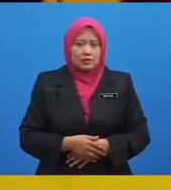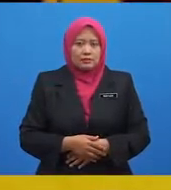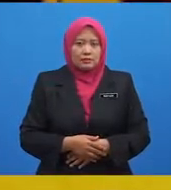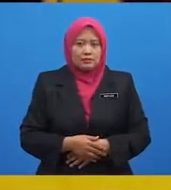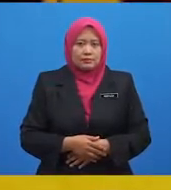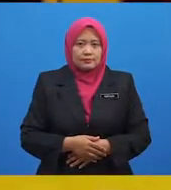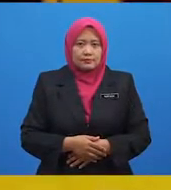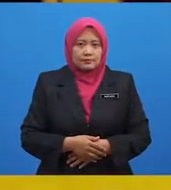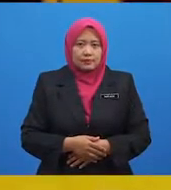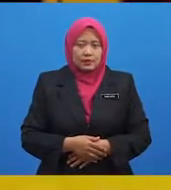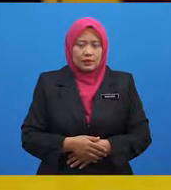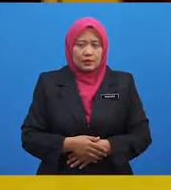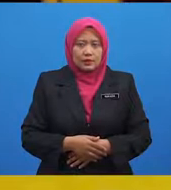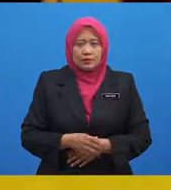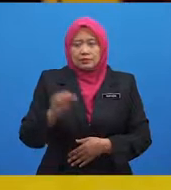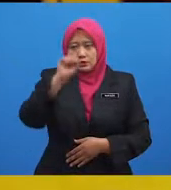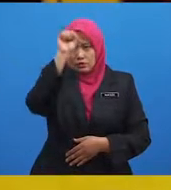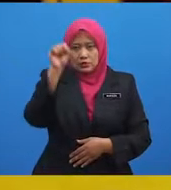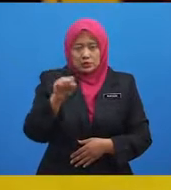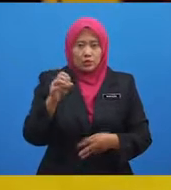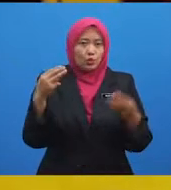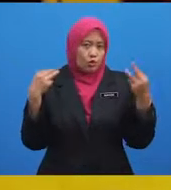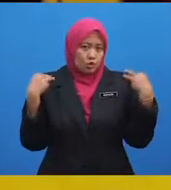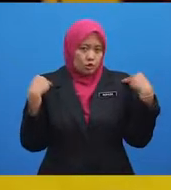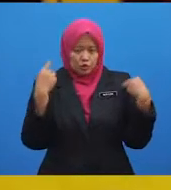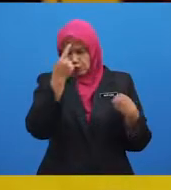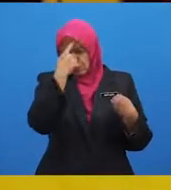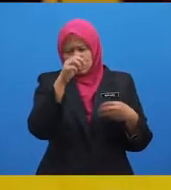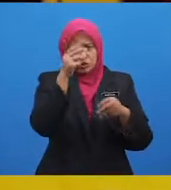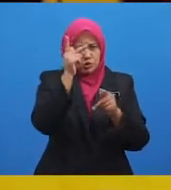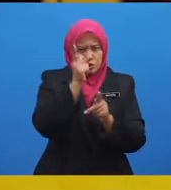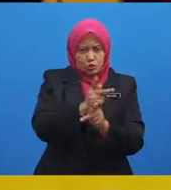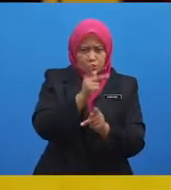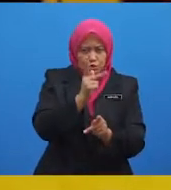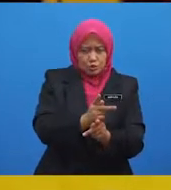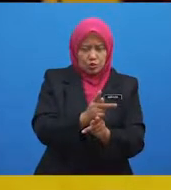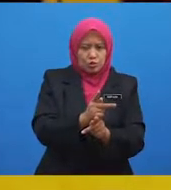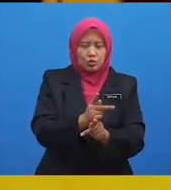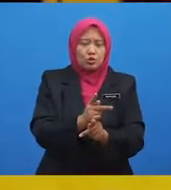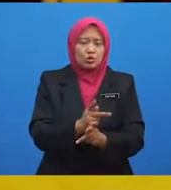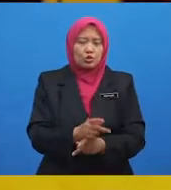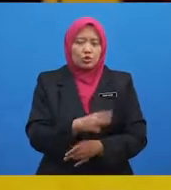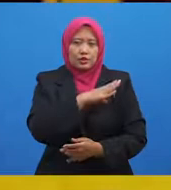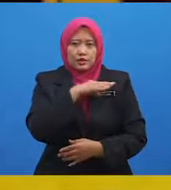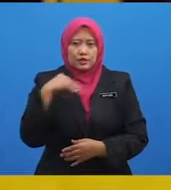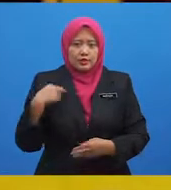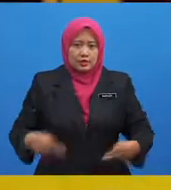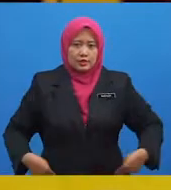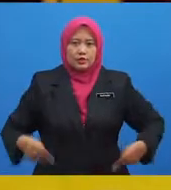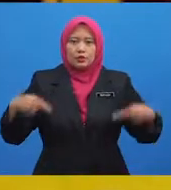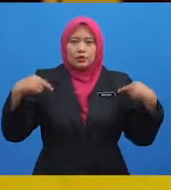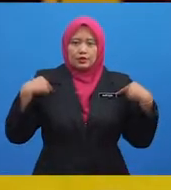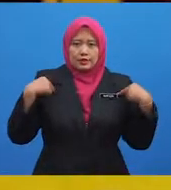persoalan. Persoalan wujud untuk memperkukuh dan menghidupkan tema sesebuah karya.